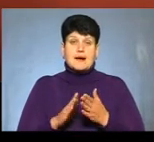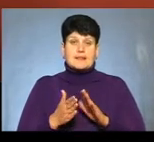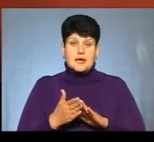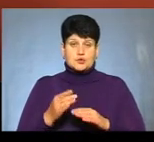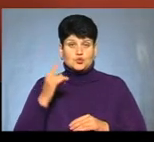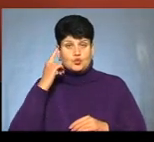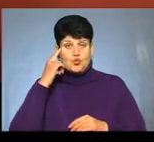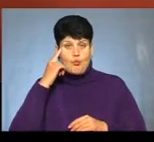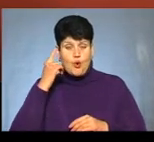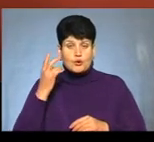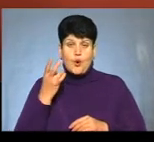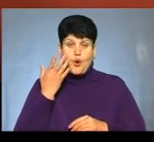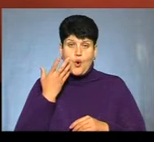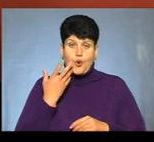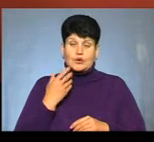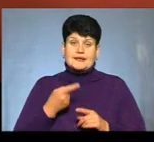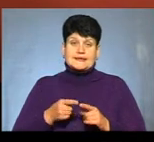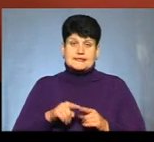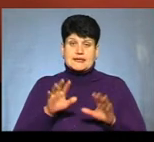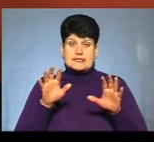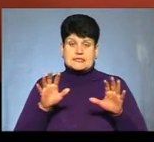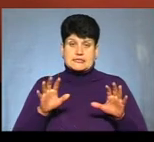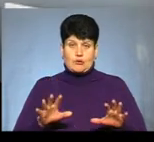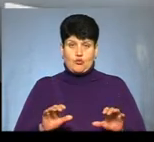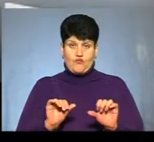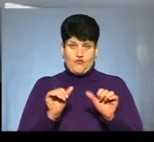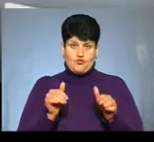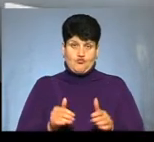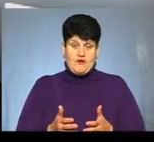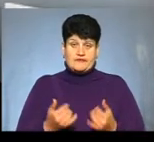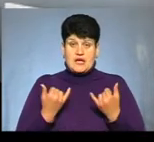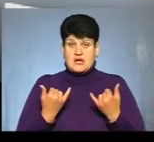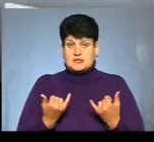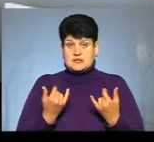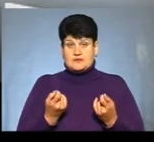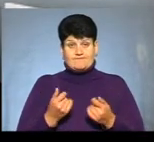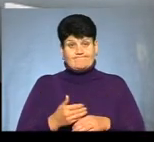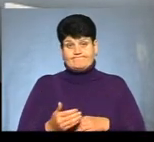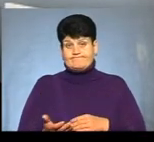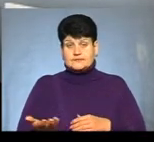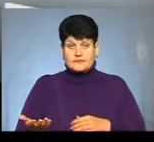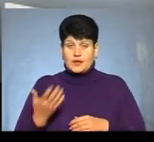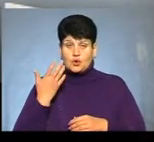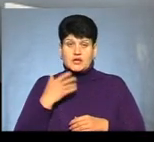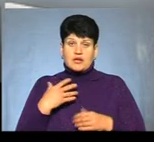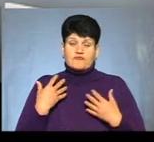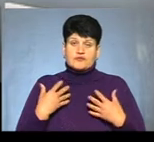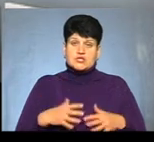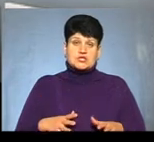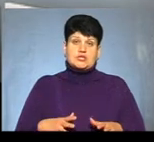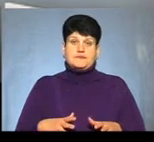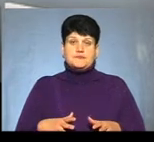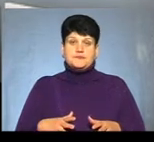цей баланс думок, коли він цей закон формувався, а зараз трошечки пізнавати, коли